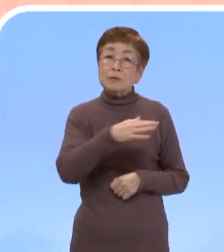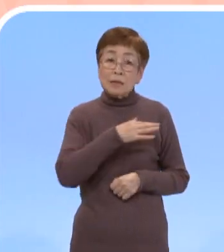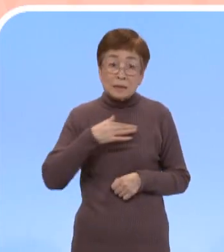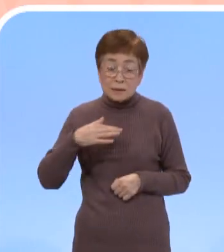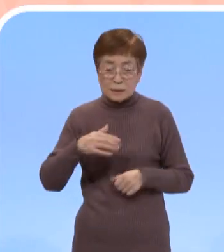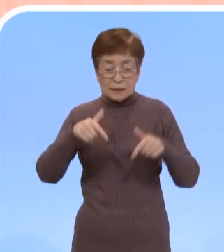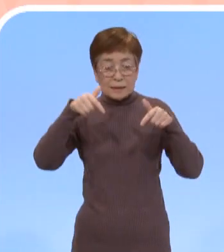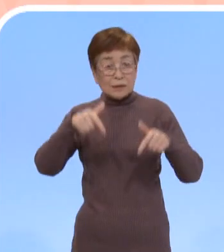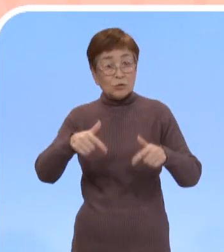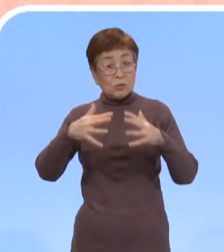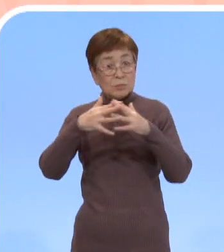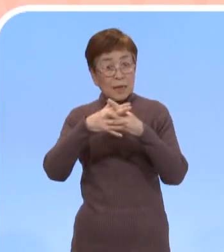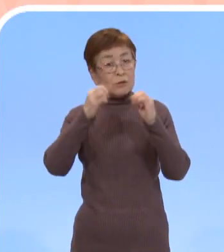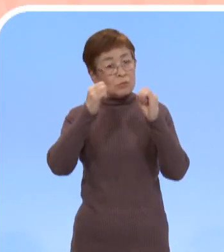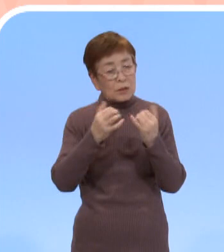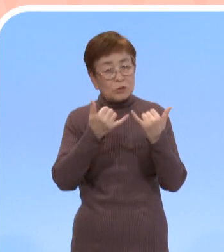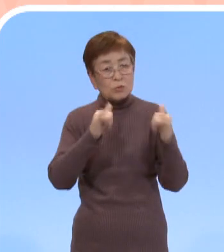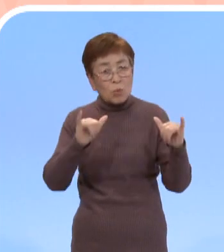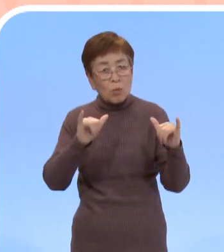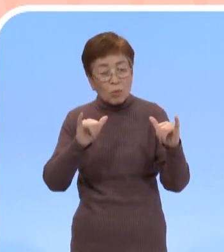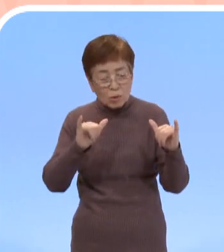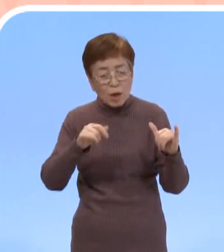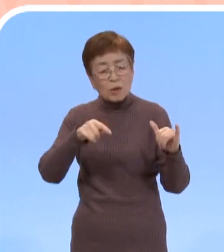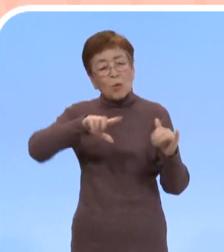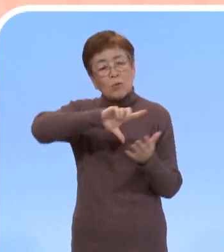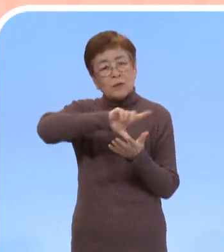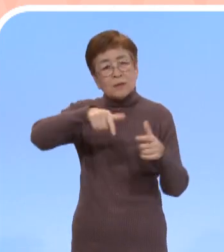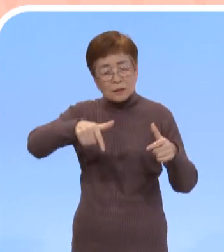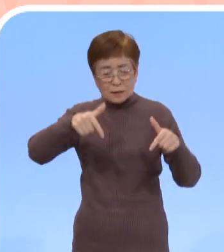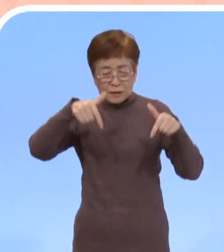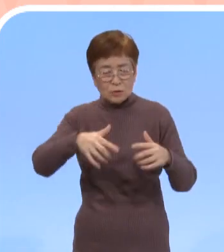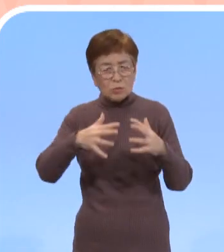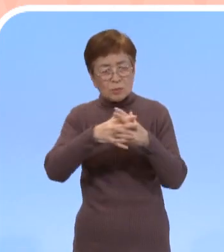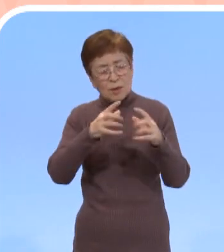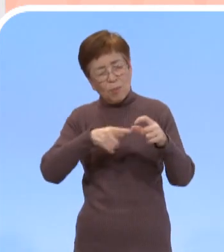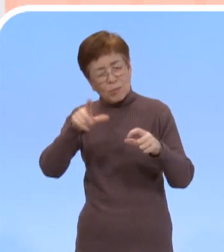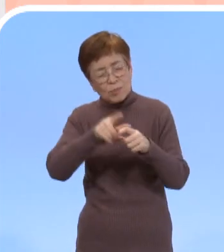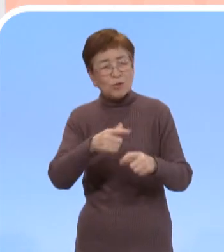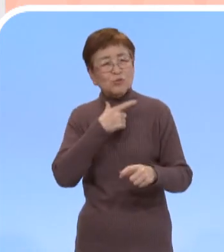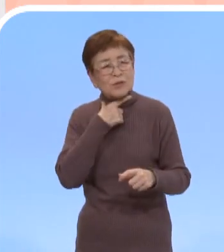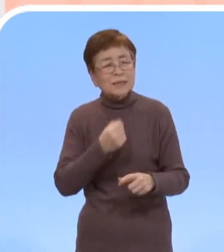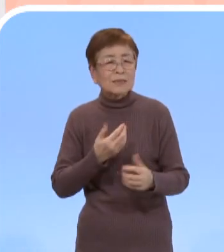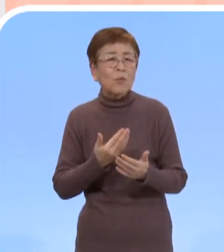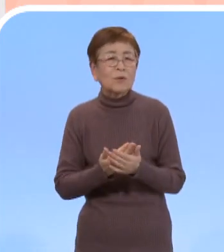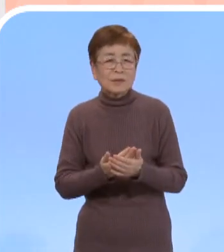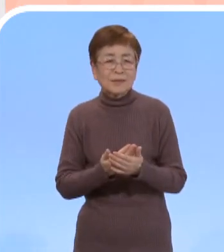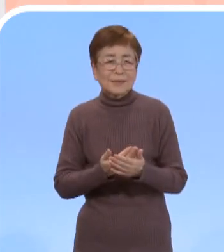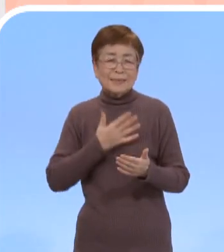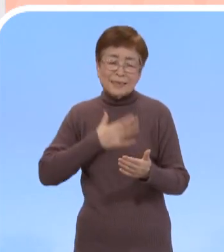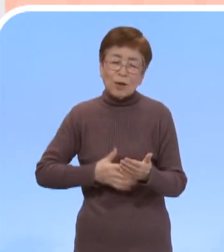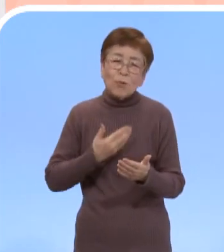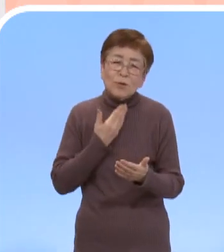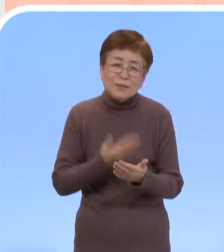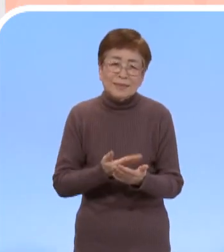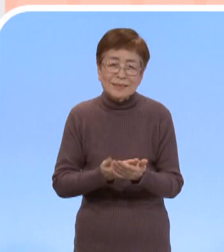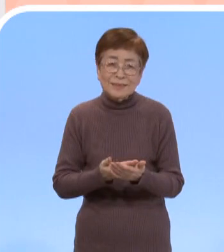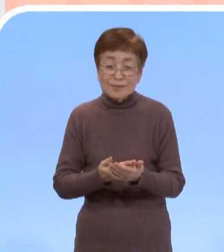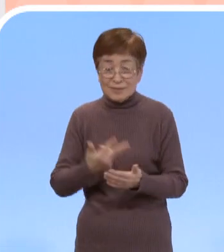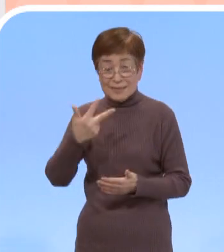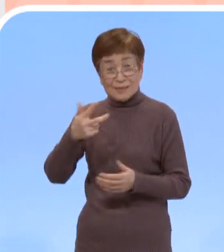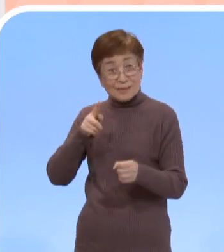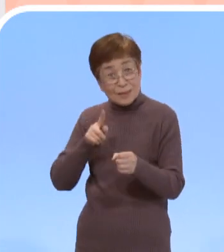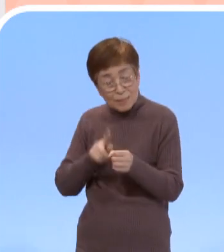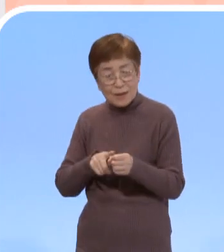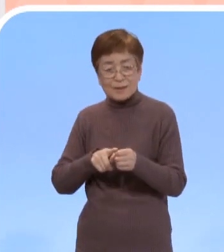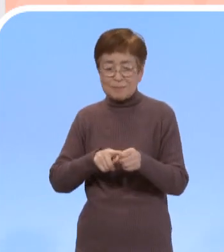私たちは西宮に住んでる人が西宮をもっと好きになってもらう、もっと、知ってもらう、西宮市民のための